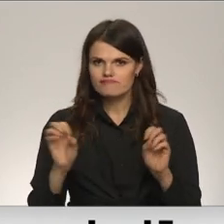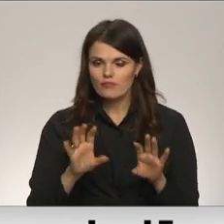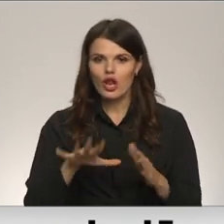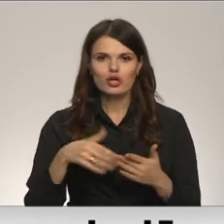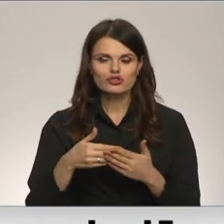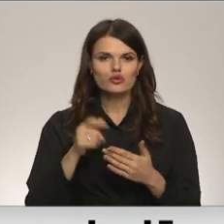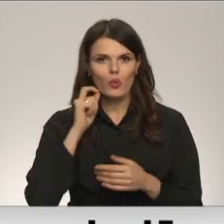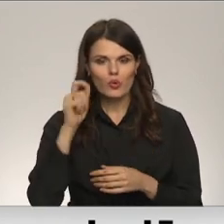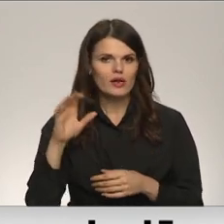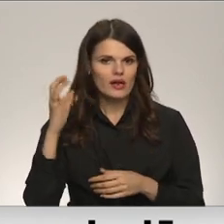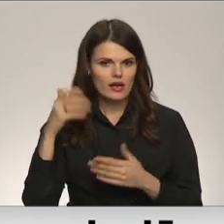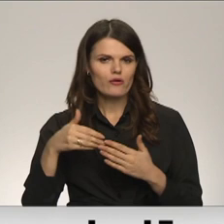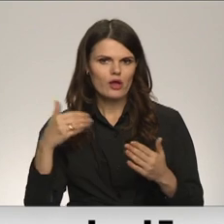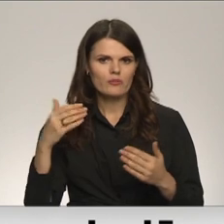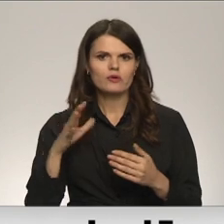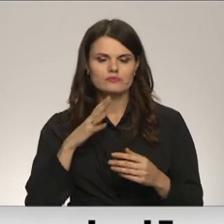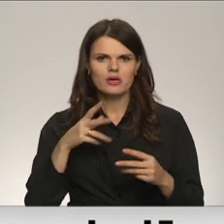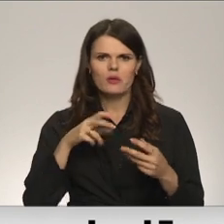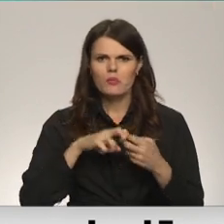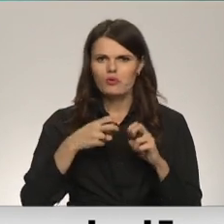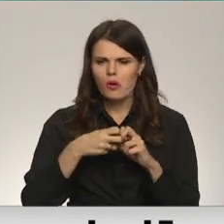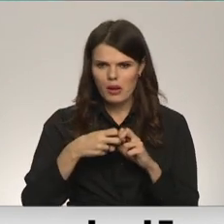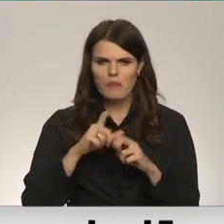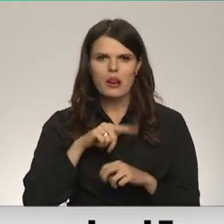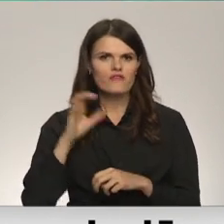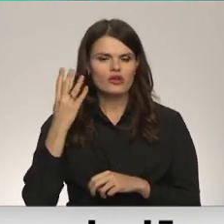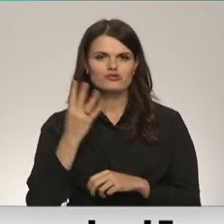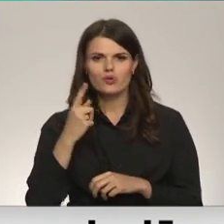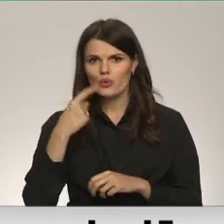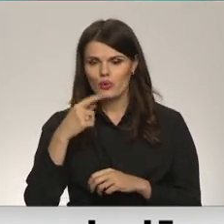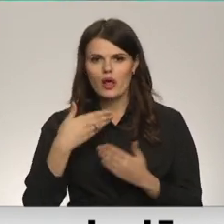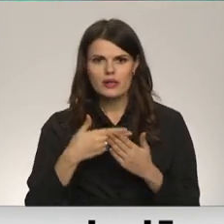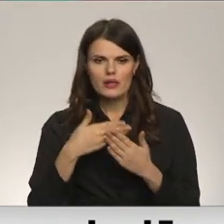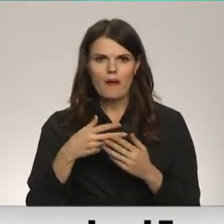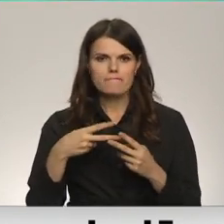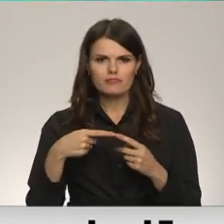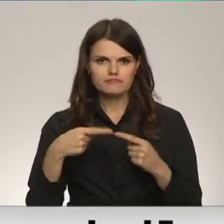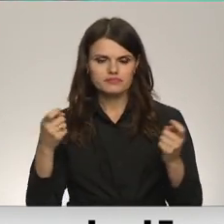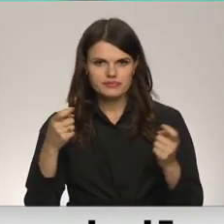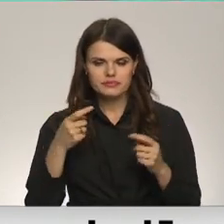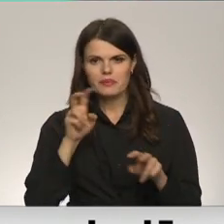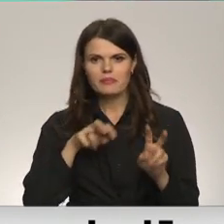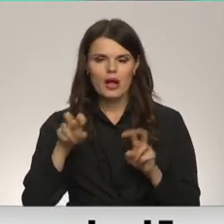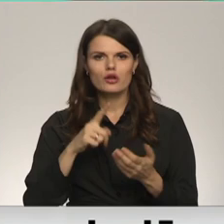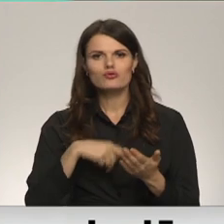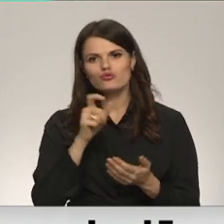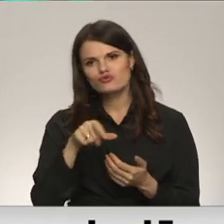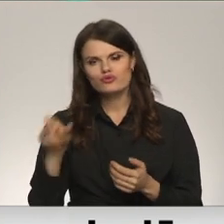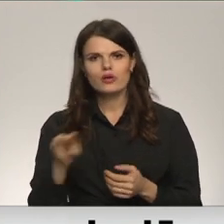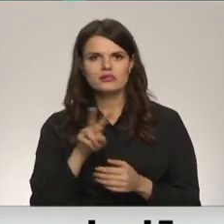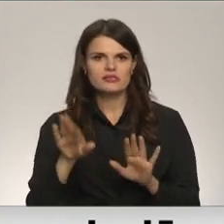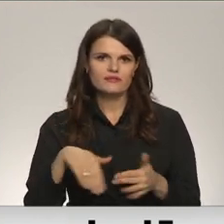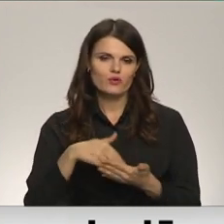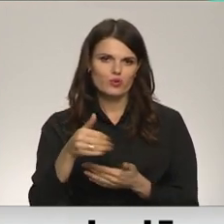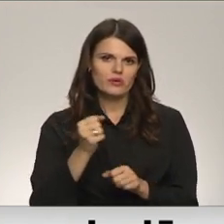radio ēterā jau vairāk kārt bijuši pārāvumi. Latvijas radio 4 norāda, ka ja pārtrūks sakari, iespējams meklē žurnālists, kuri darbu var